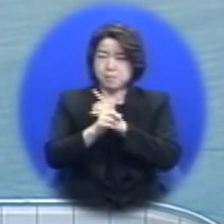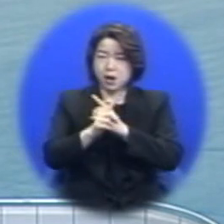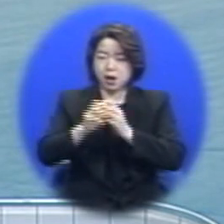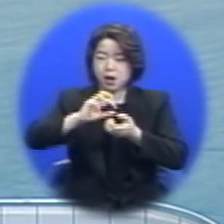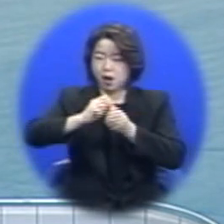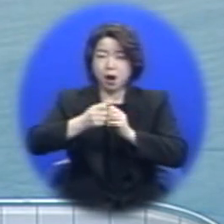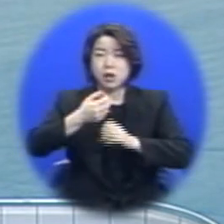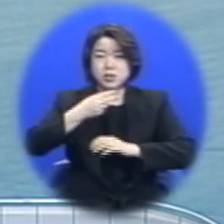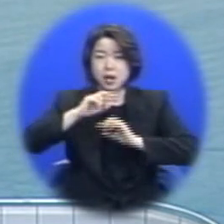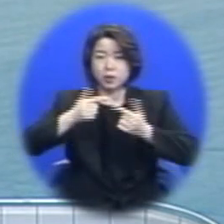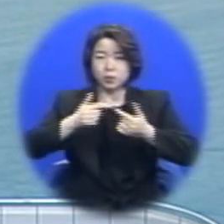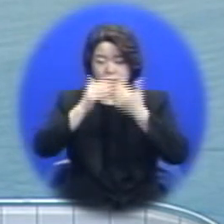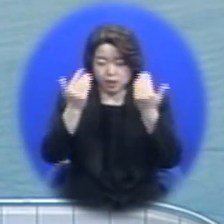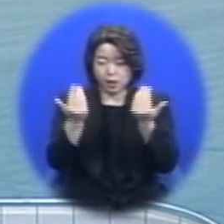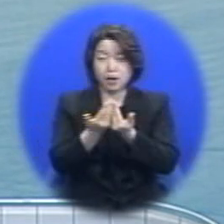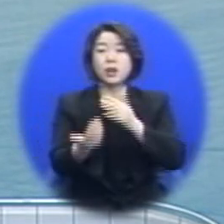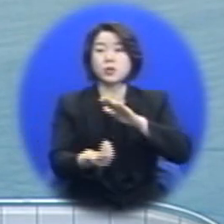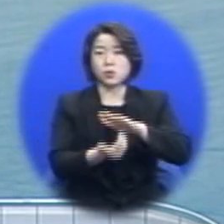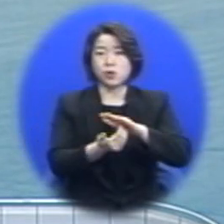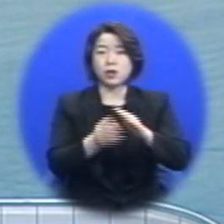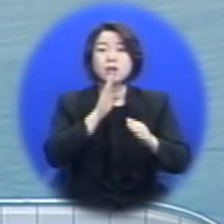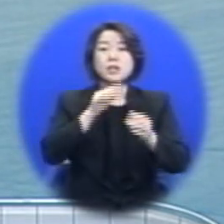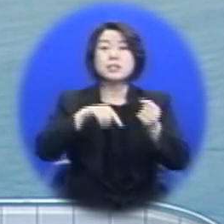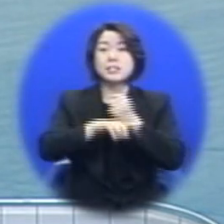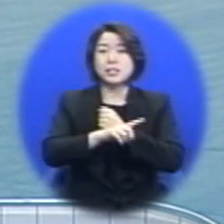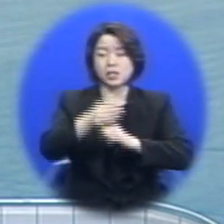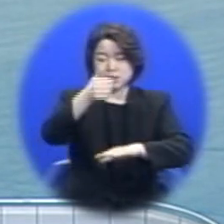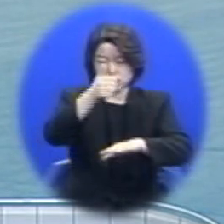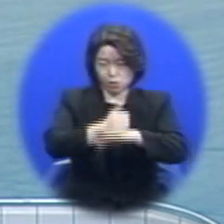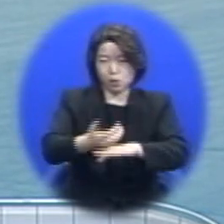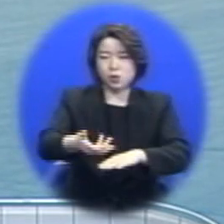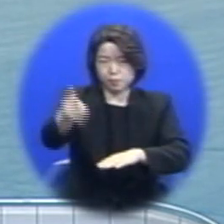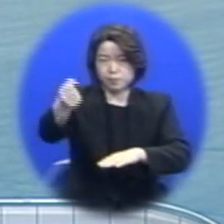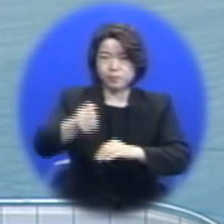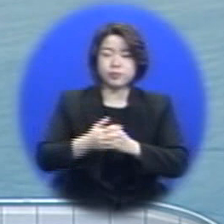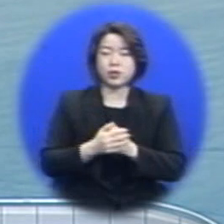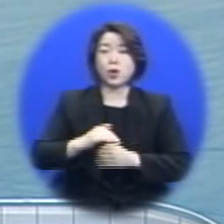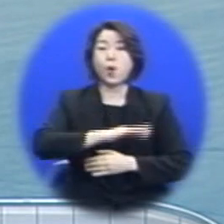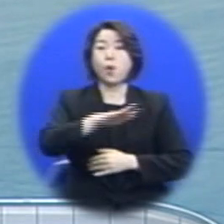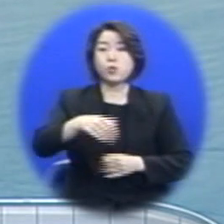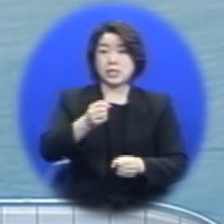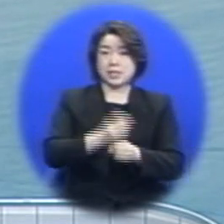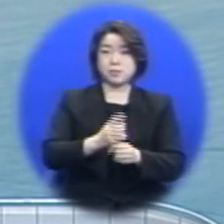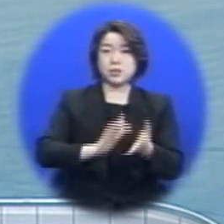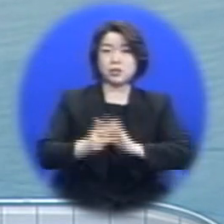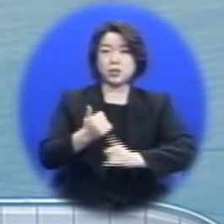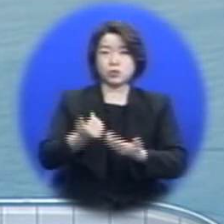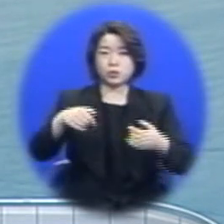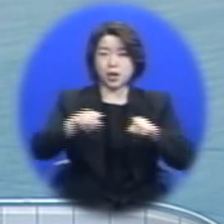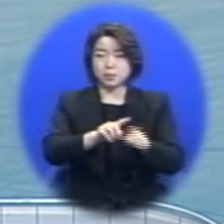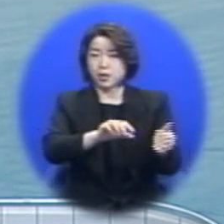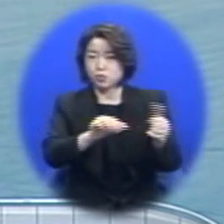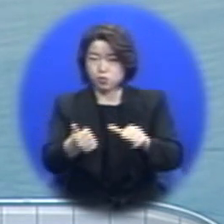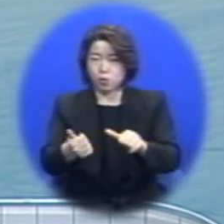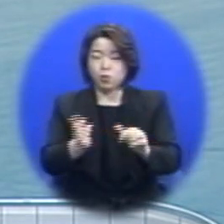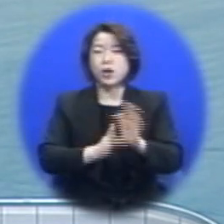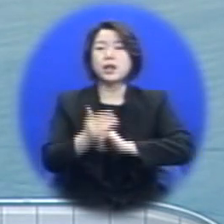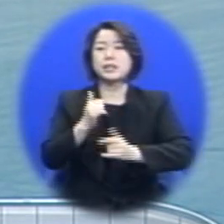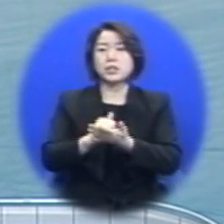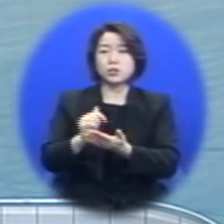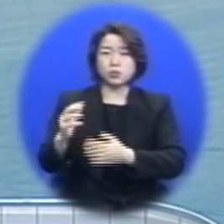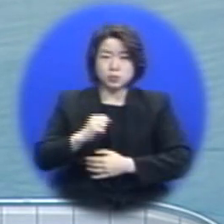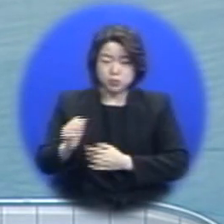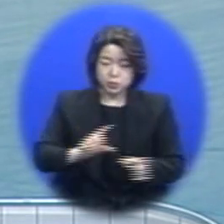이루어져. 진리를 결론 삼아 우리는 이미 예수님과 함께 죽었고 예수님으로 사는 자가